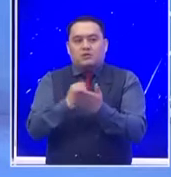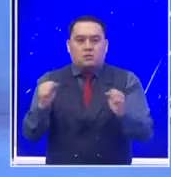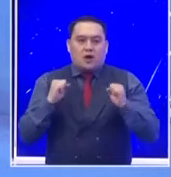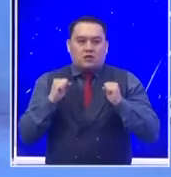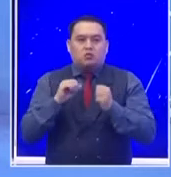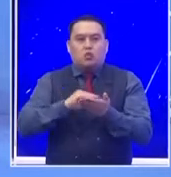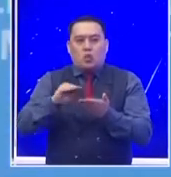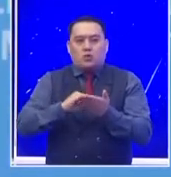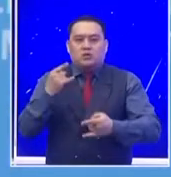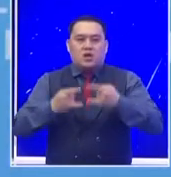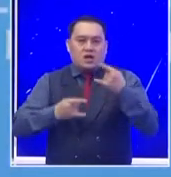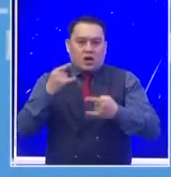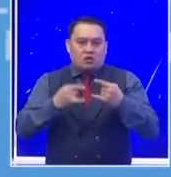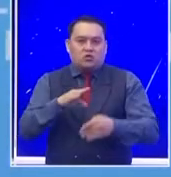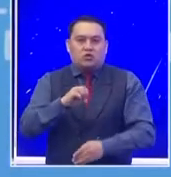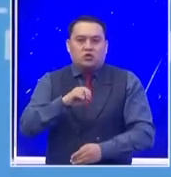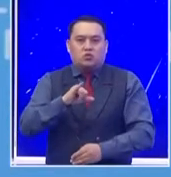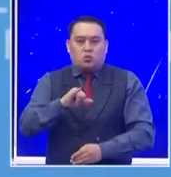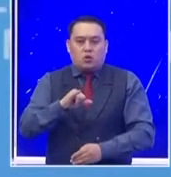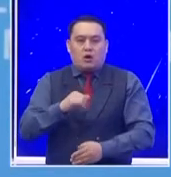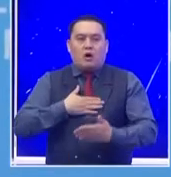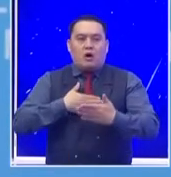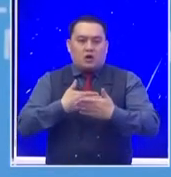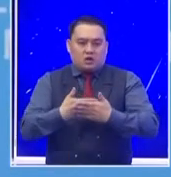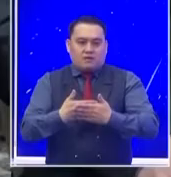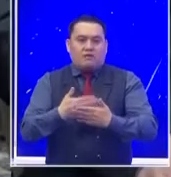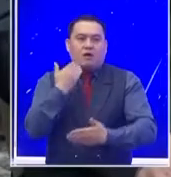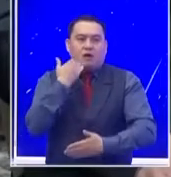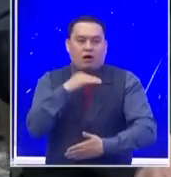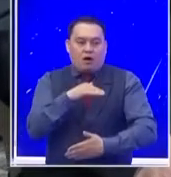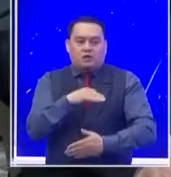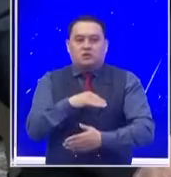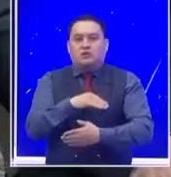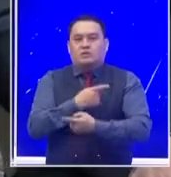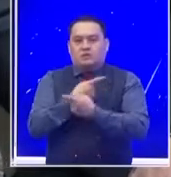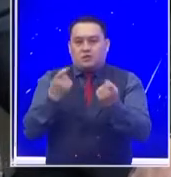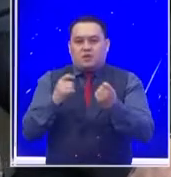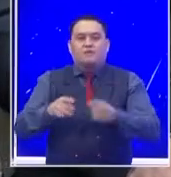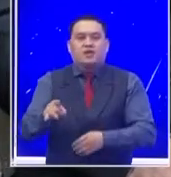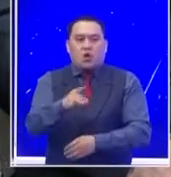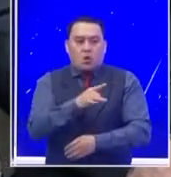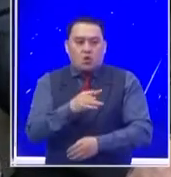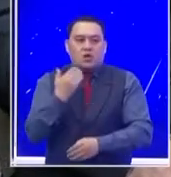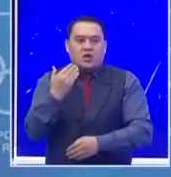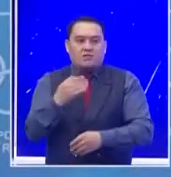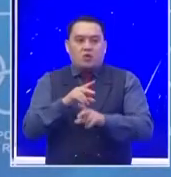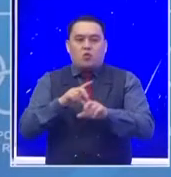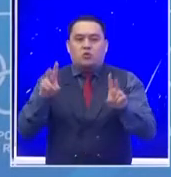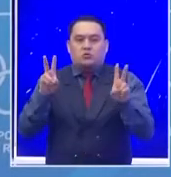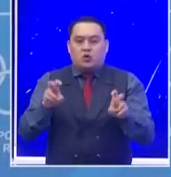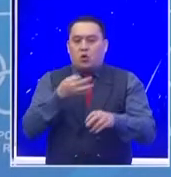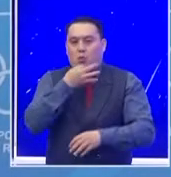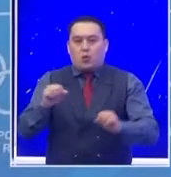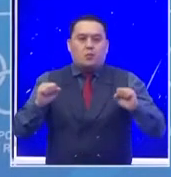журналистом телеканала же тосол оперативно и главное качественно освещая события региона его девиз спорт в любую